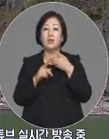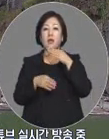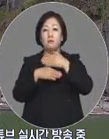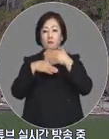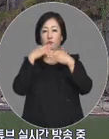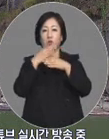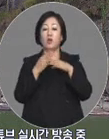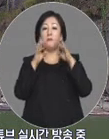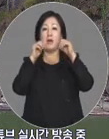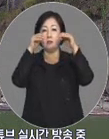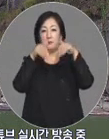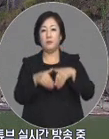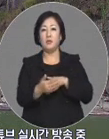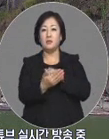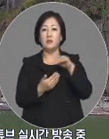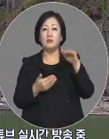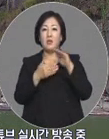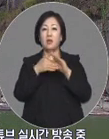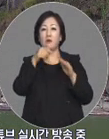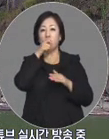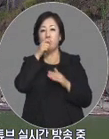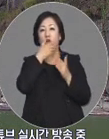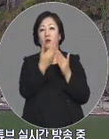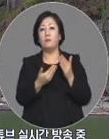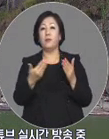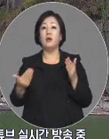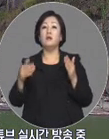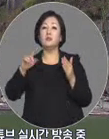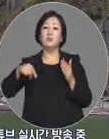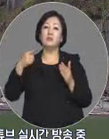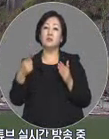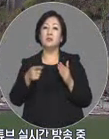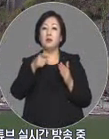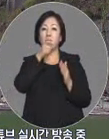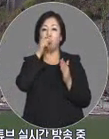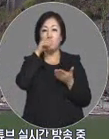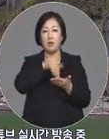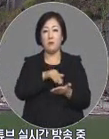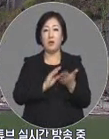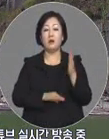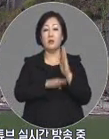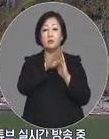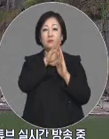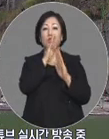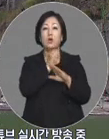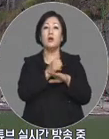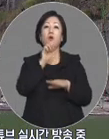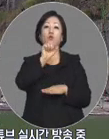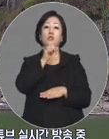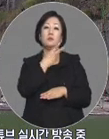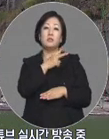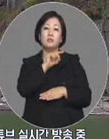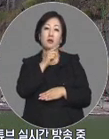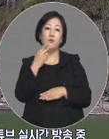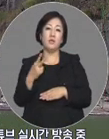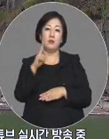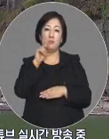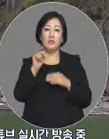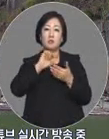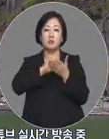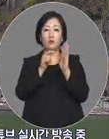많은 비가 내리기 전 물을 빼내 사용 땜에 수위를 암각화가 침술을 시작하는 52.2 m 아래로 유지하겠다는